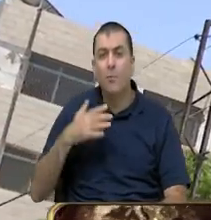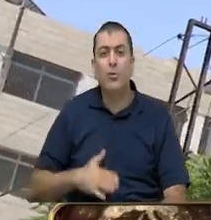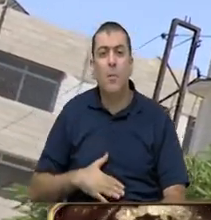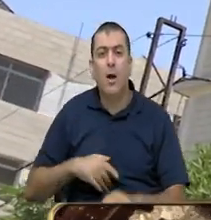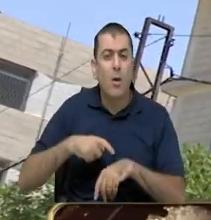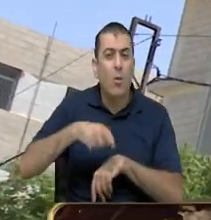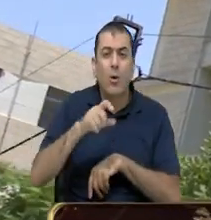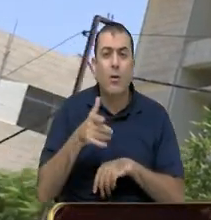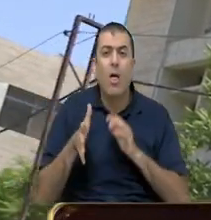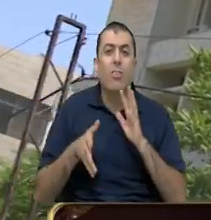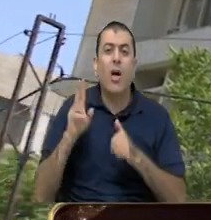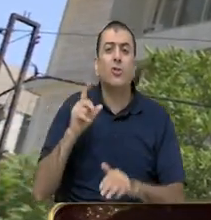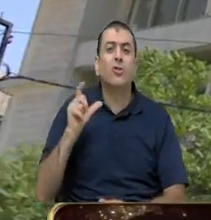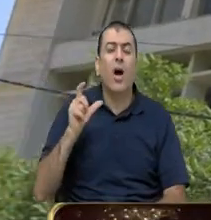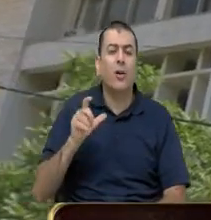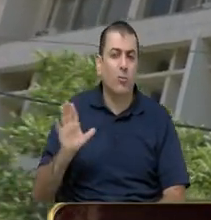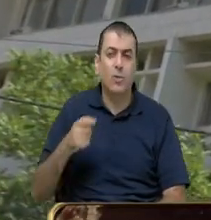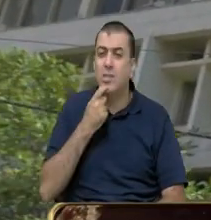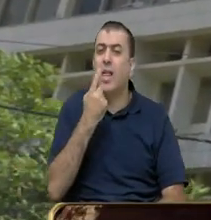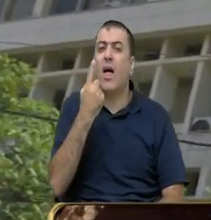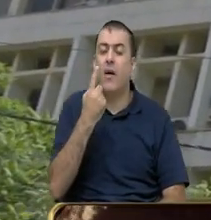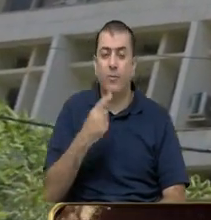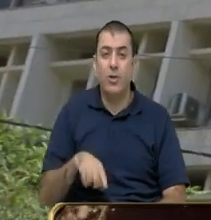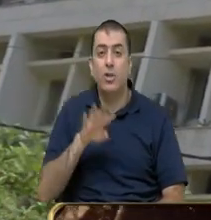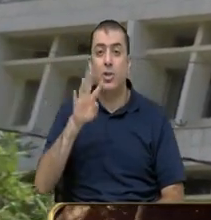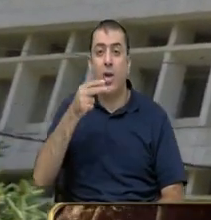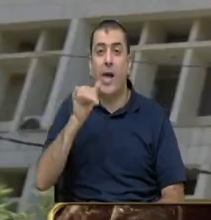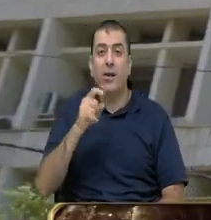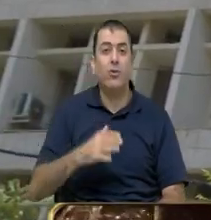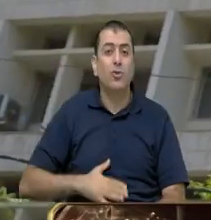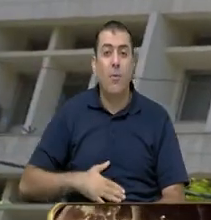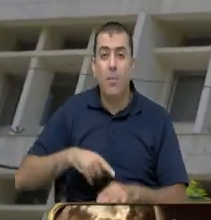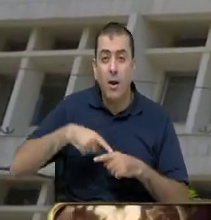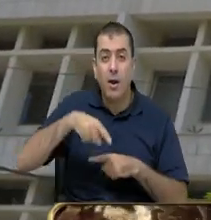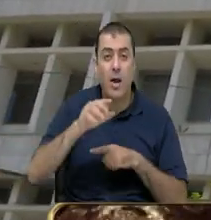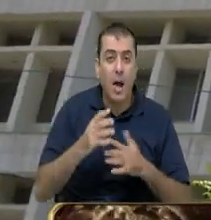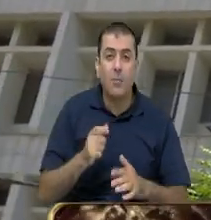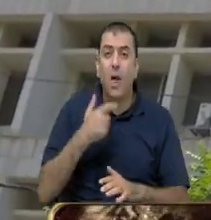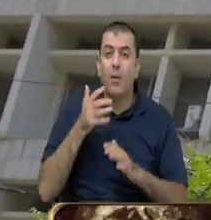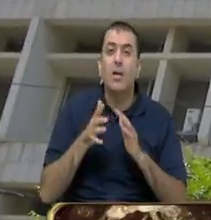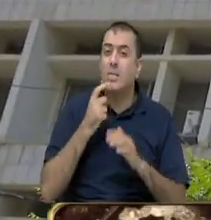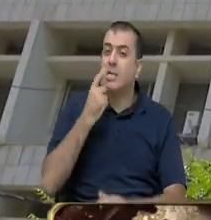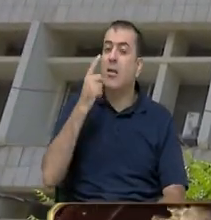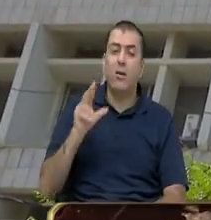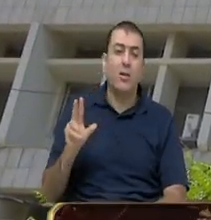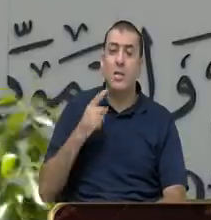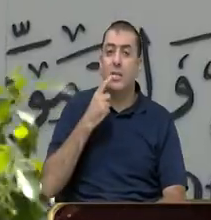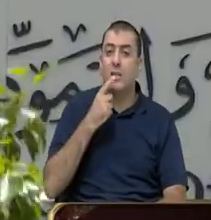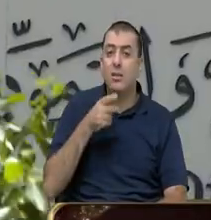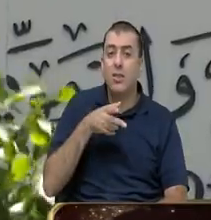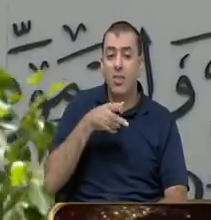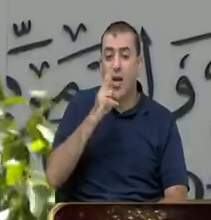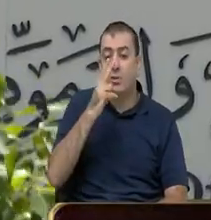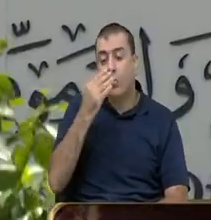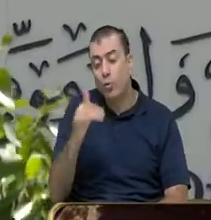واستهلاك المملكه لمده 12 شهرا وان ماده الشعير تكفي احتياجات واستهلاك ثروه الحيوانيه لمده 12